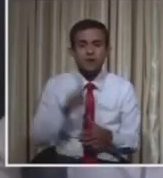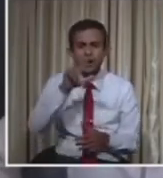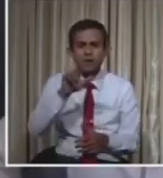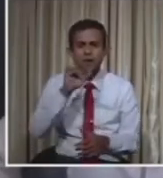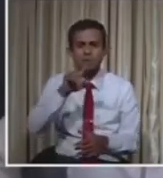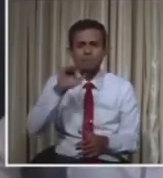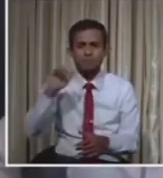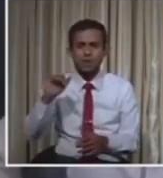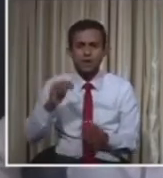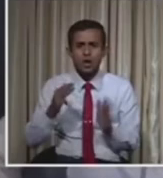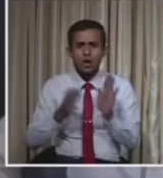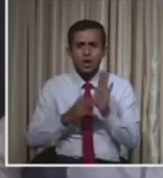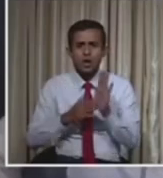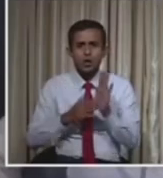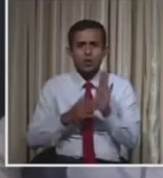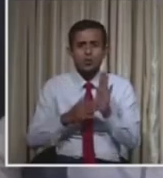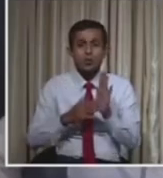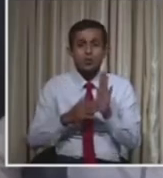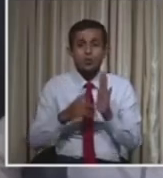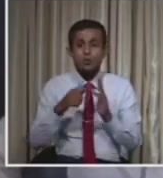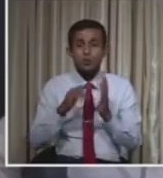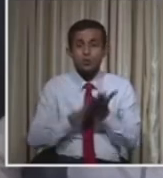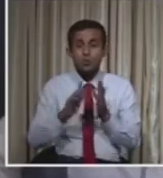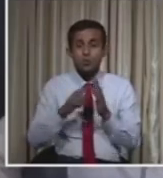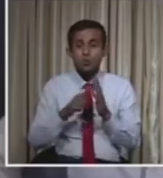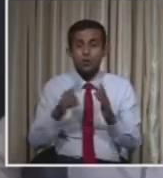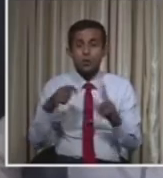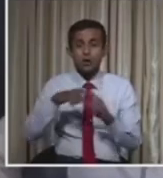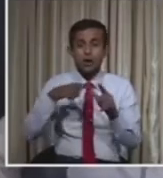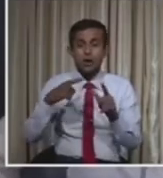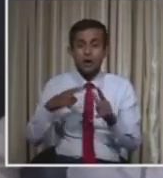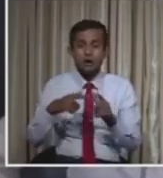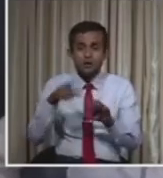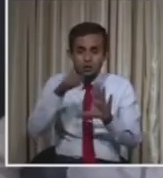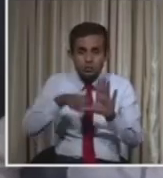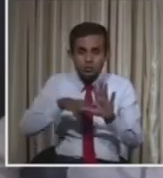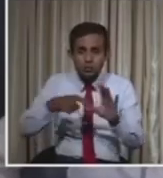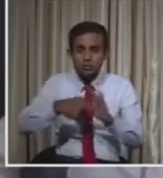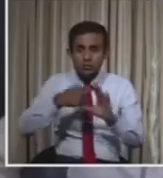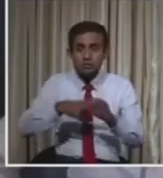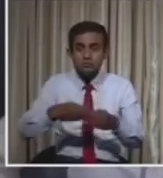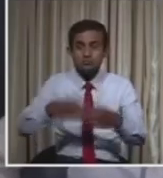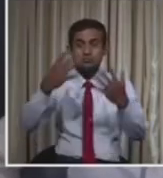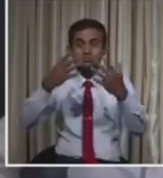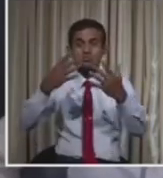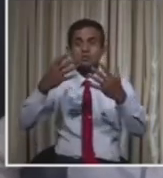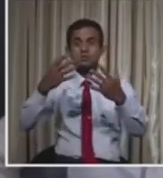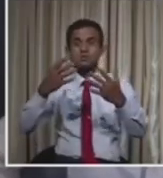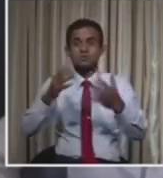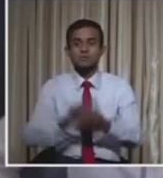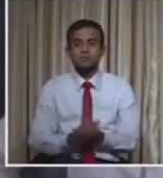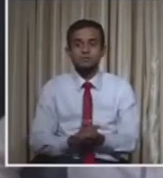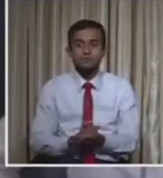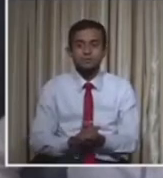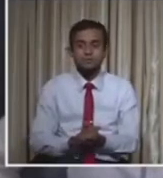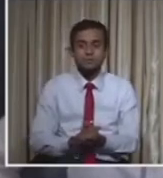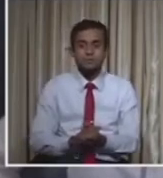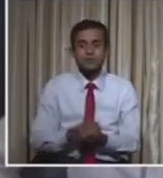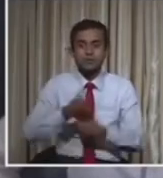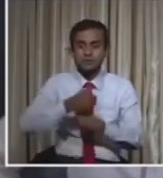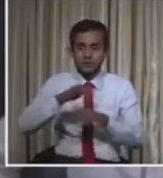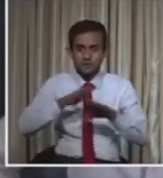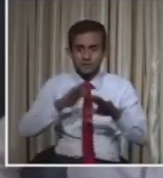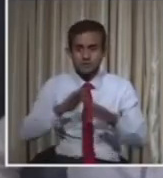2018 8/26 මොහොමඩ් කාසිම් මොහොමඩ් රිල්වාන් විසින් කාත්තාංගුඩි පුපුරන දවුව අත්තදා බැලීමට උත්සාහ කරන පිපිරීමක් ඇති වෙනවා. ඒකත් යහපාලනේ.